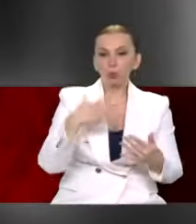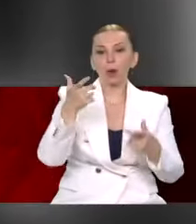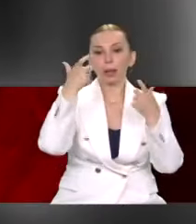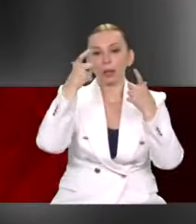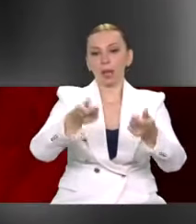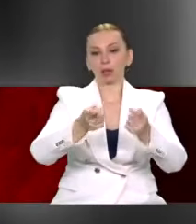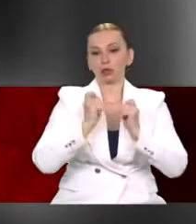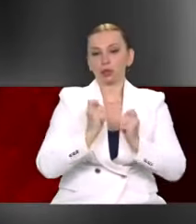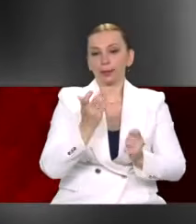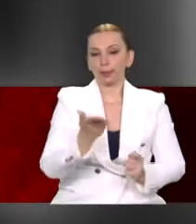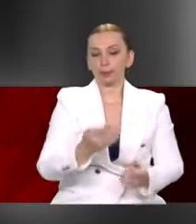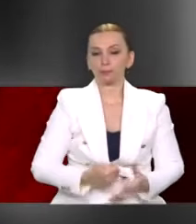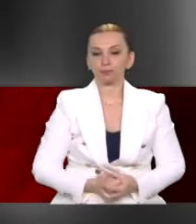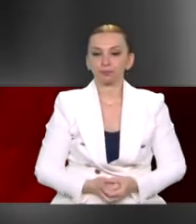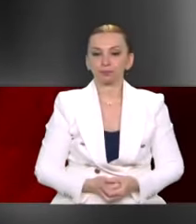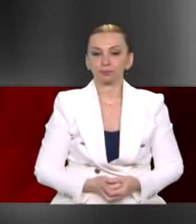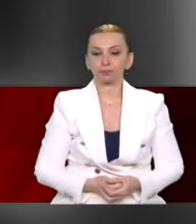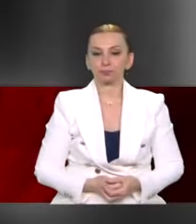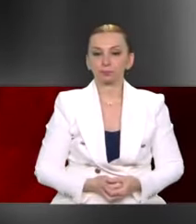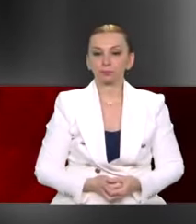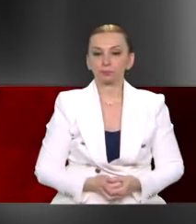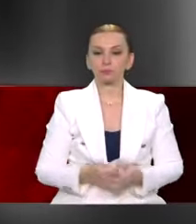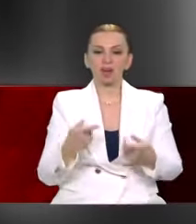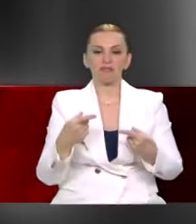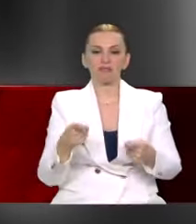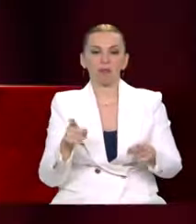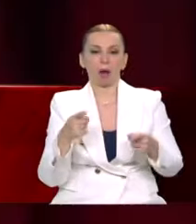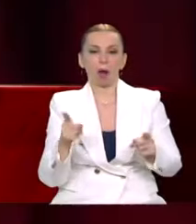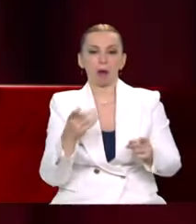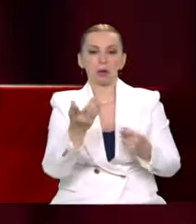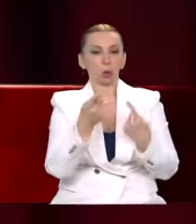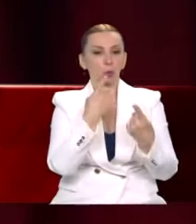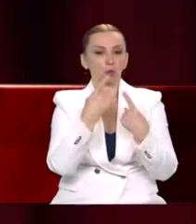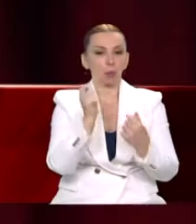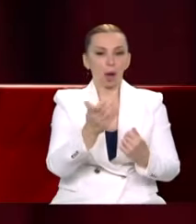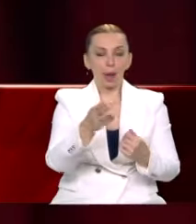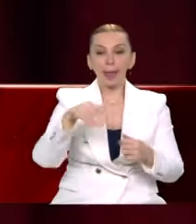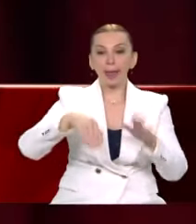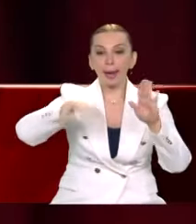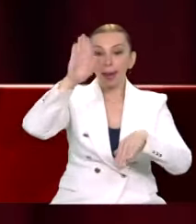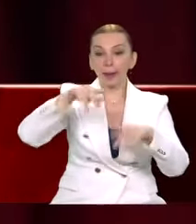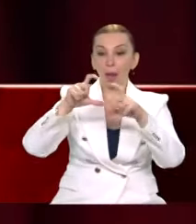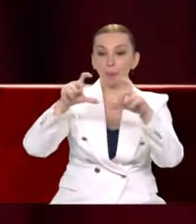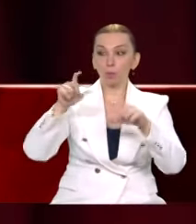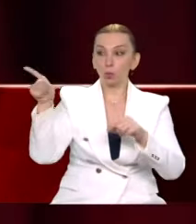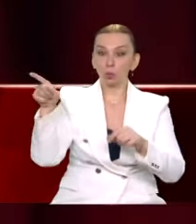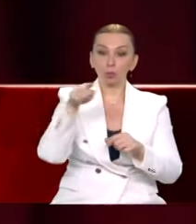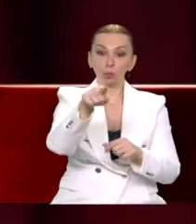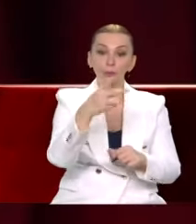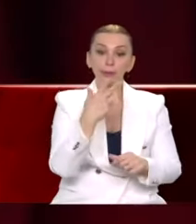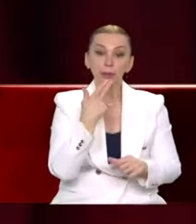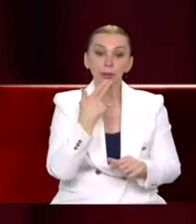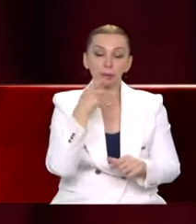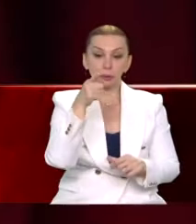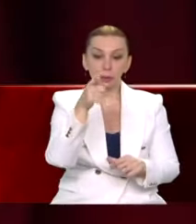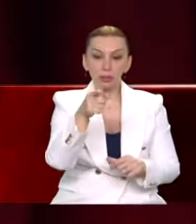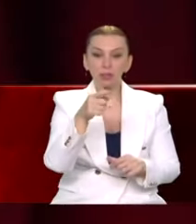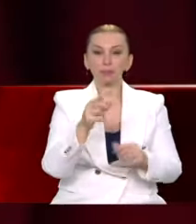oldu. Biraz daha iyi davranayım. O zaman hediye de alayım. Reklam kurulu, sosyal medya fenomeni Buse